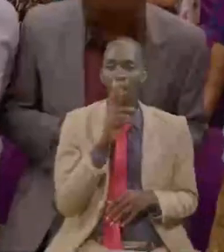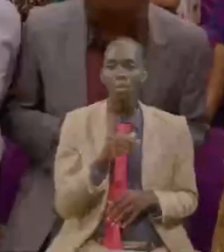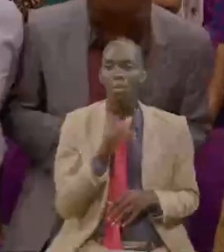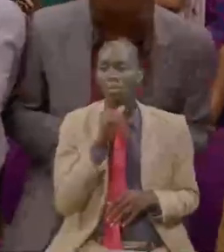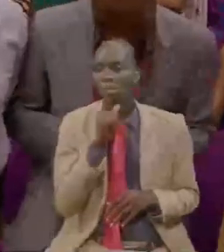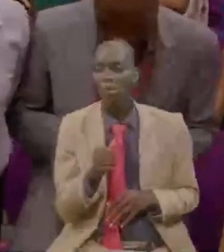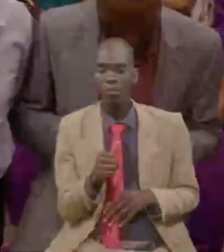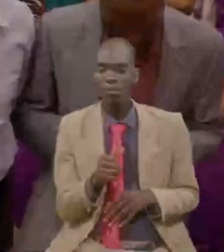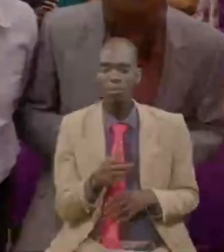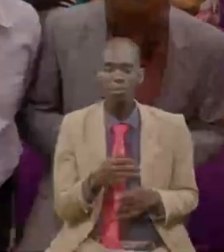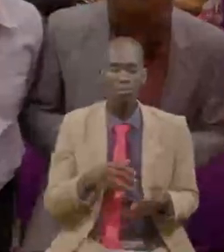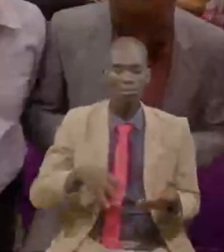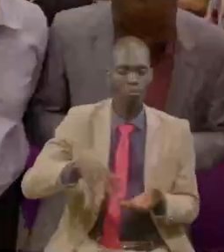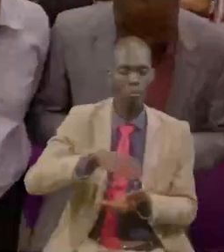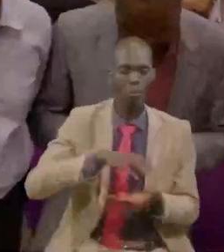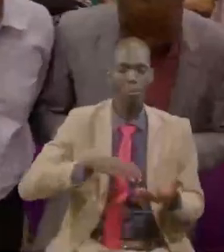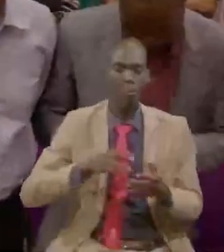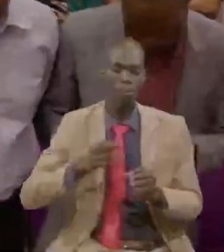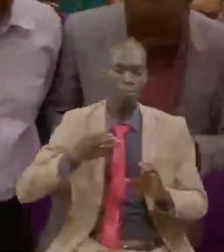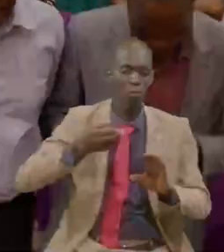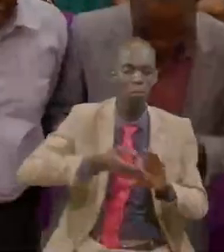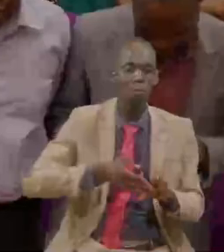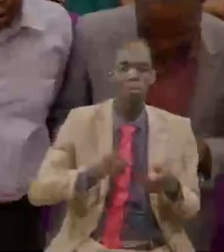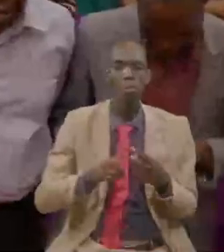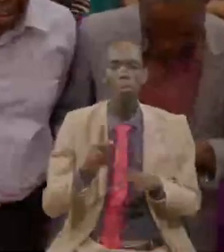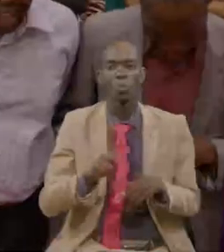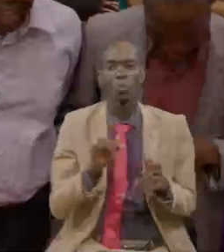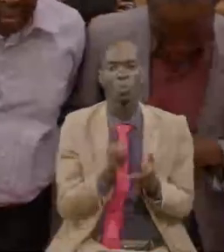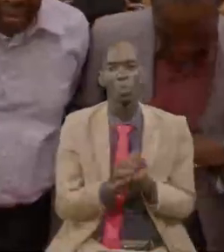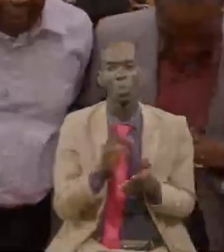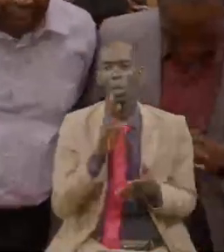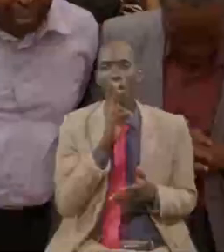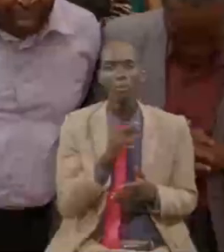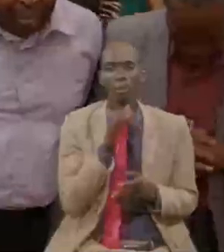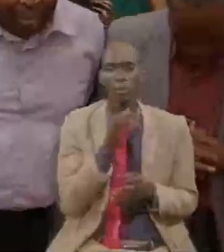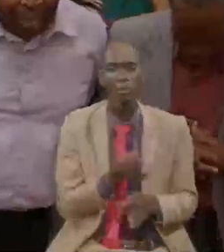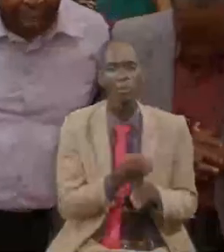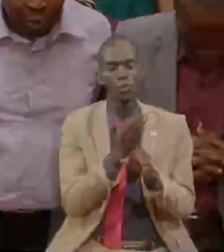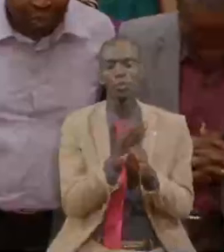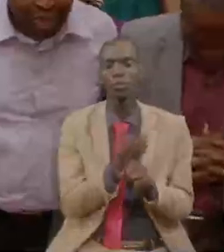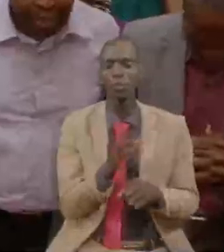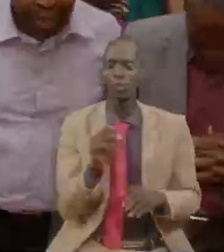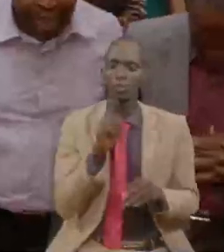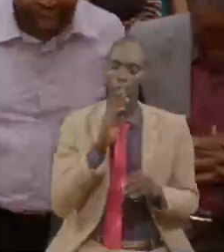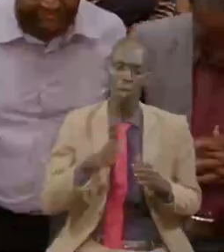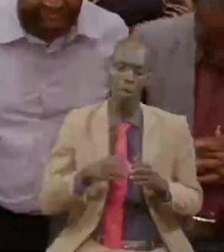Vous n'allez pas de gauche à droite, vous ne vous mêlez pas avec